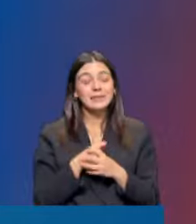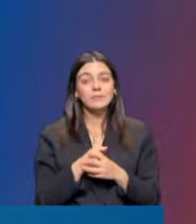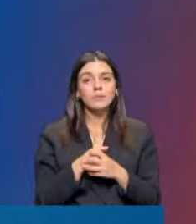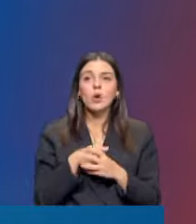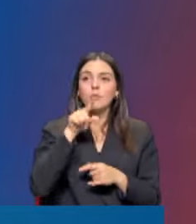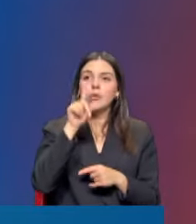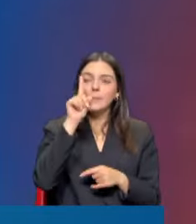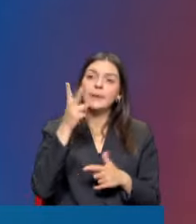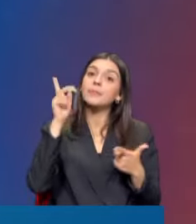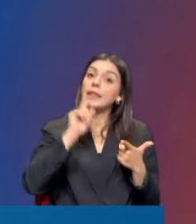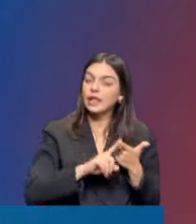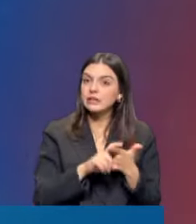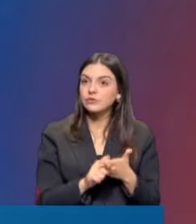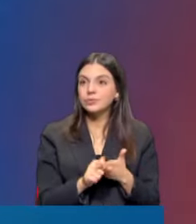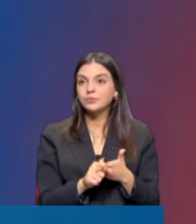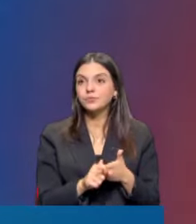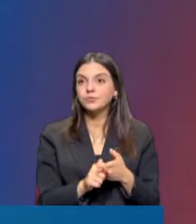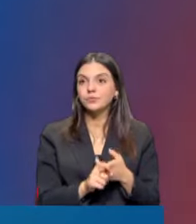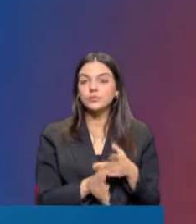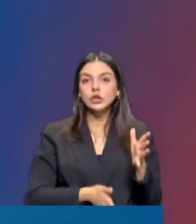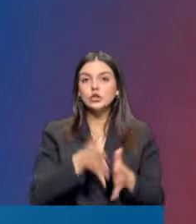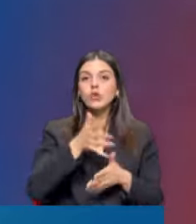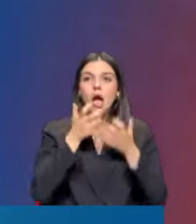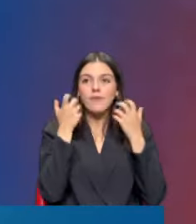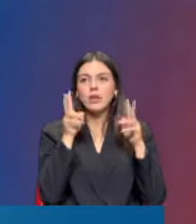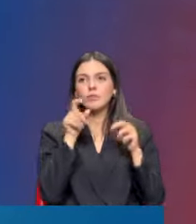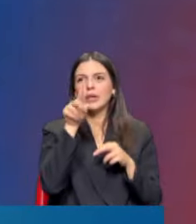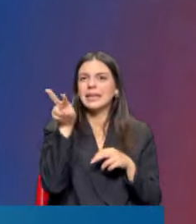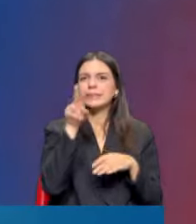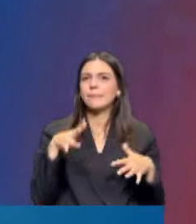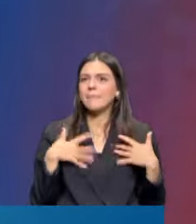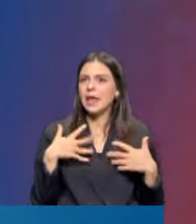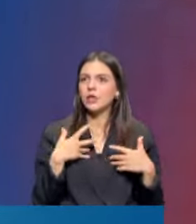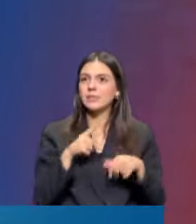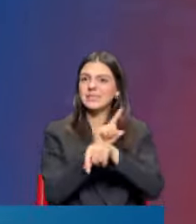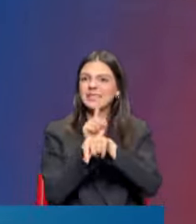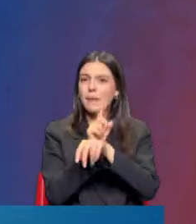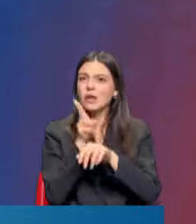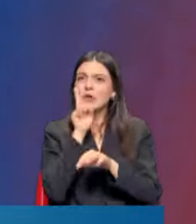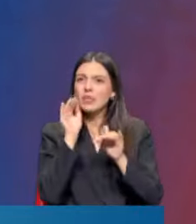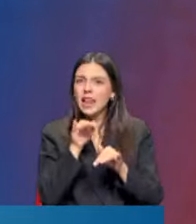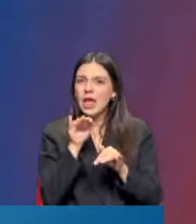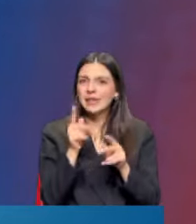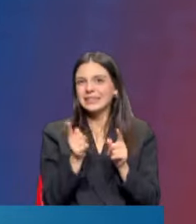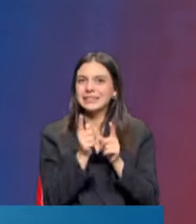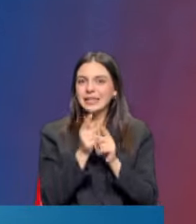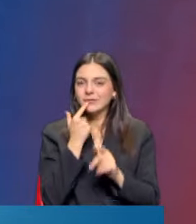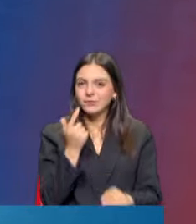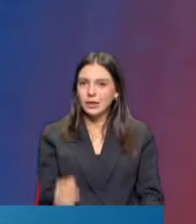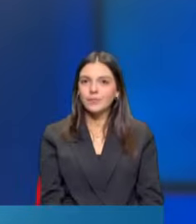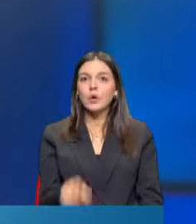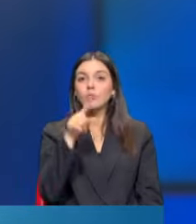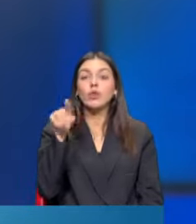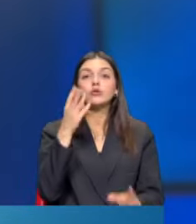bir. İkincisi... sokak hayvanları meselesi. Bu ikisi merak ediyorum. Bunlar süremizin da, sonuna yaklaştık. Bunlar da çok önemli